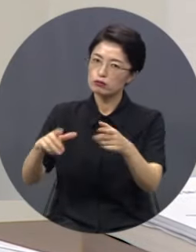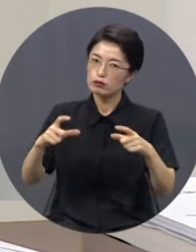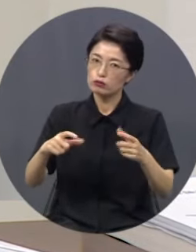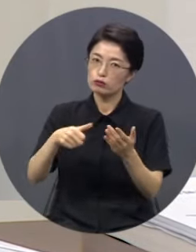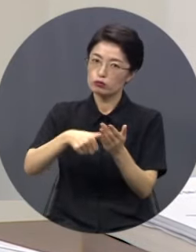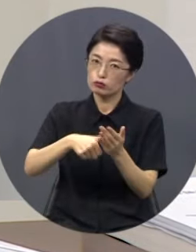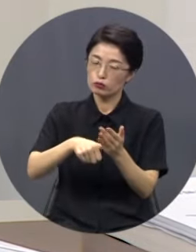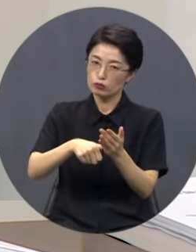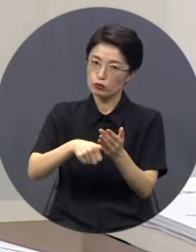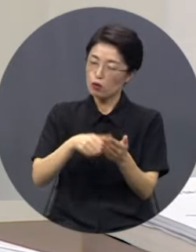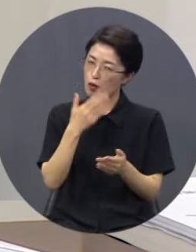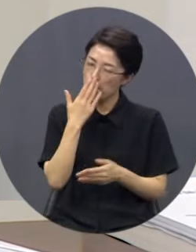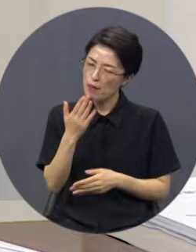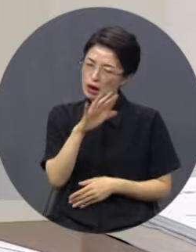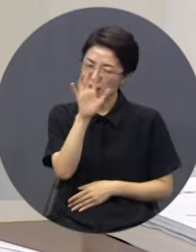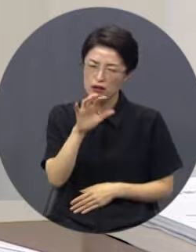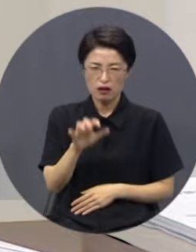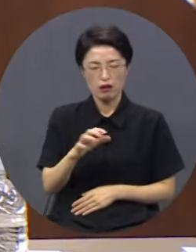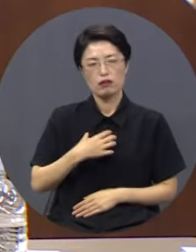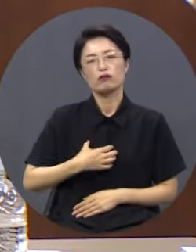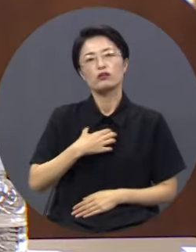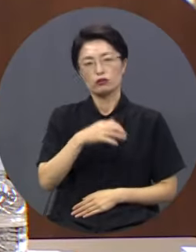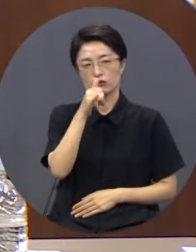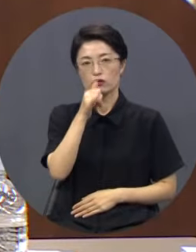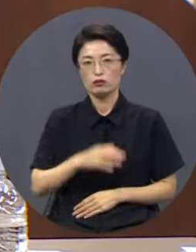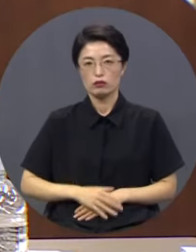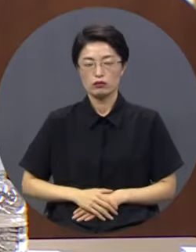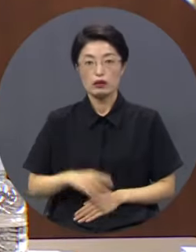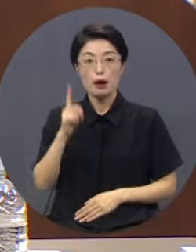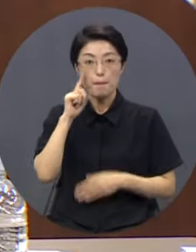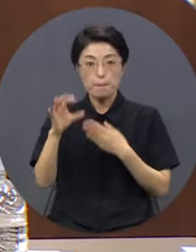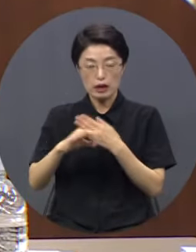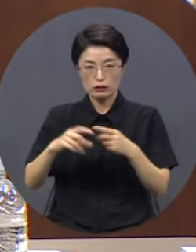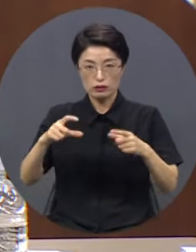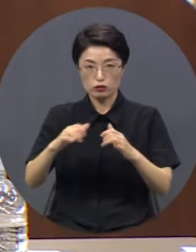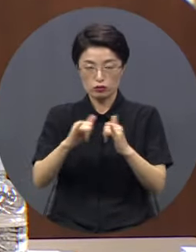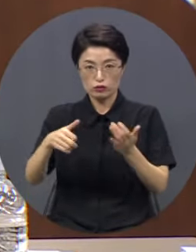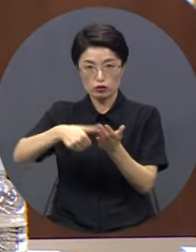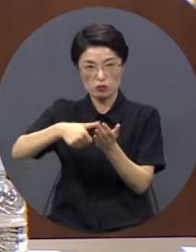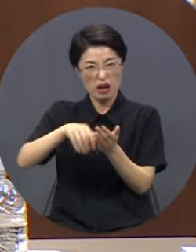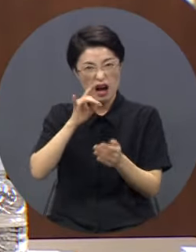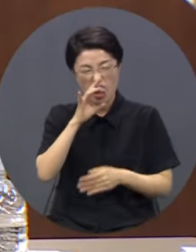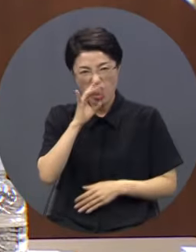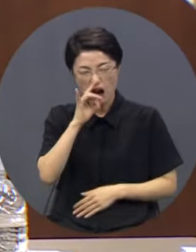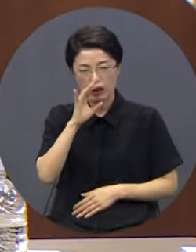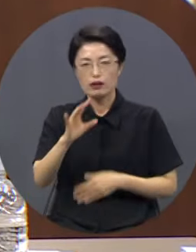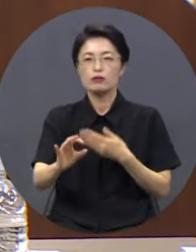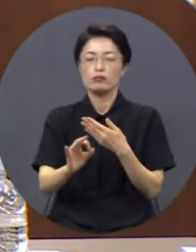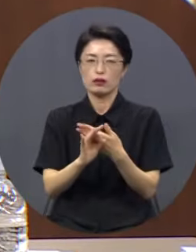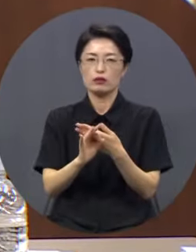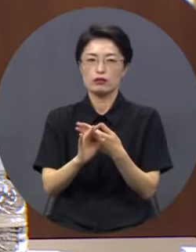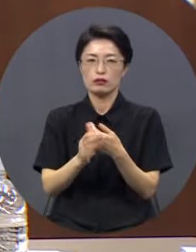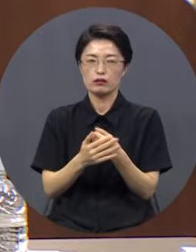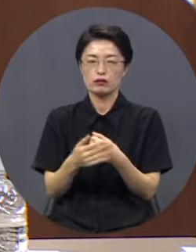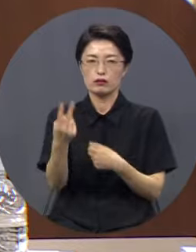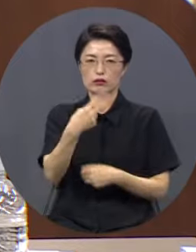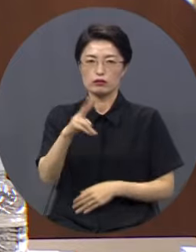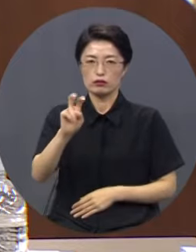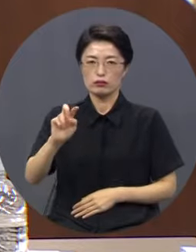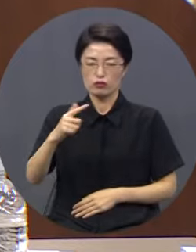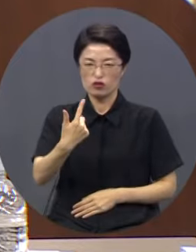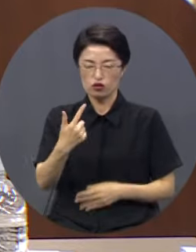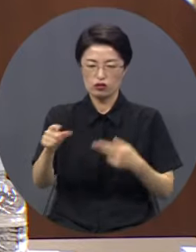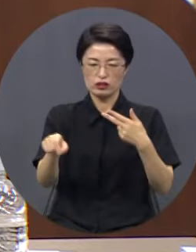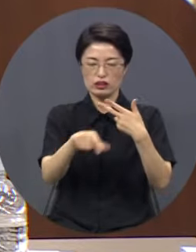거에 대한 좀 우려가 있습니다 만약에 주민 투표가 안 됐을 때 주민 투표가 안 됐을 때 2026년